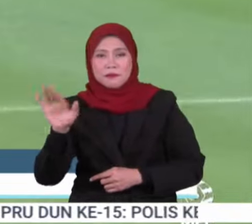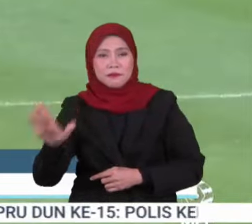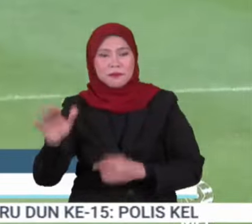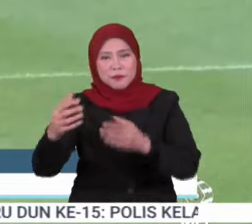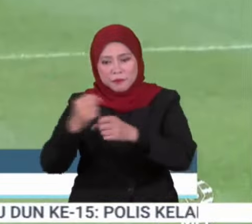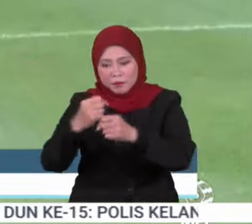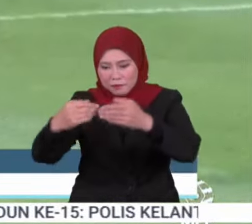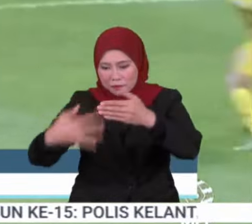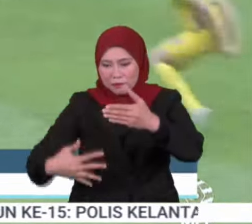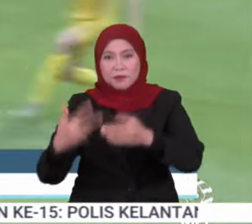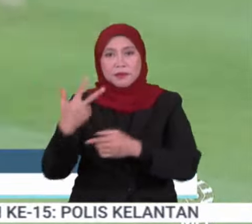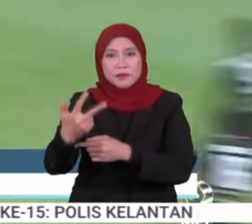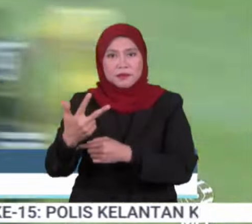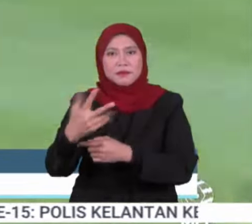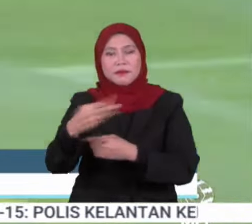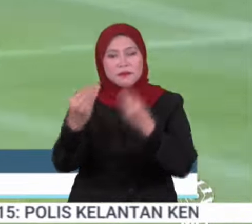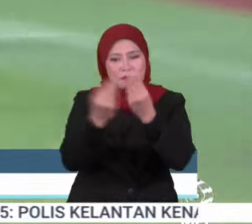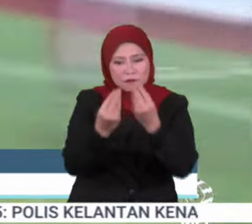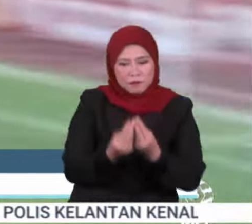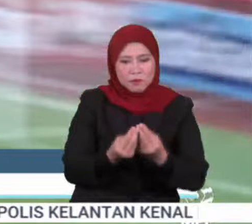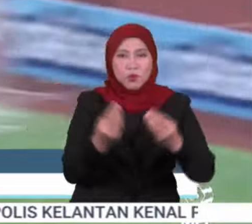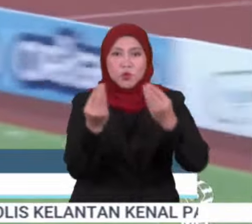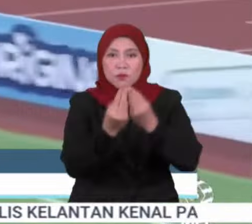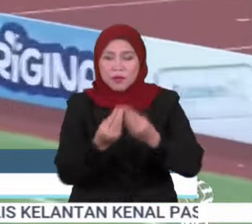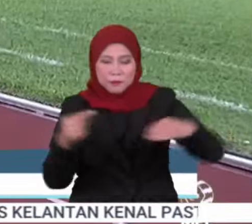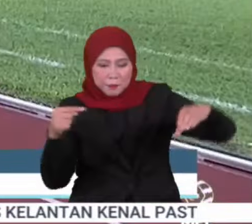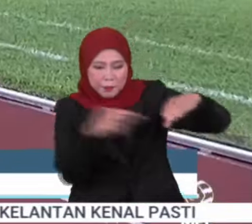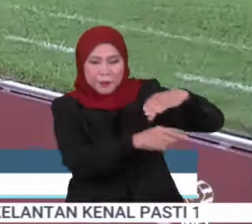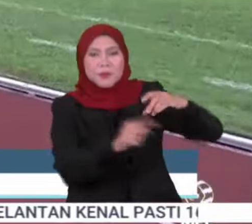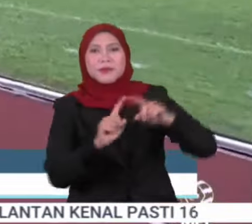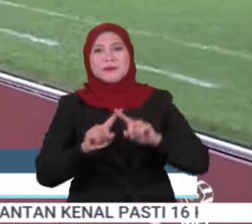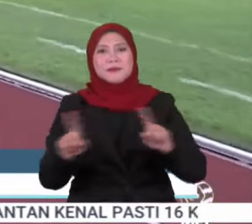ketiga dibezakan dengan jumlah jaringan.